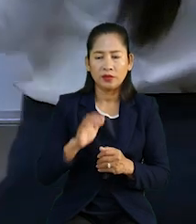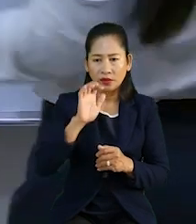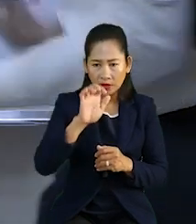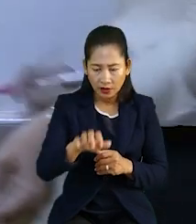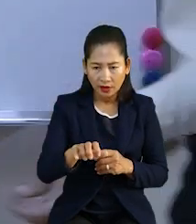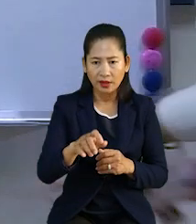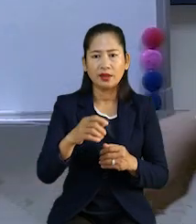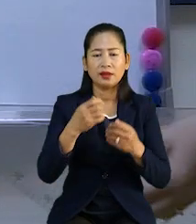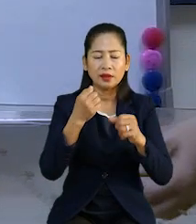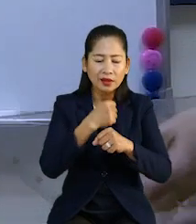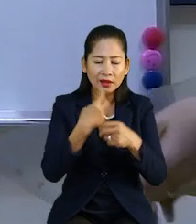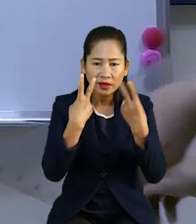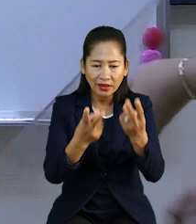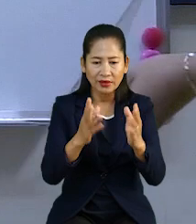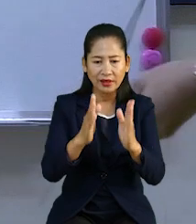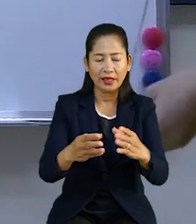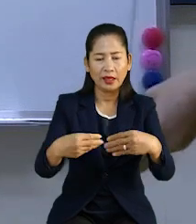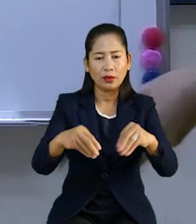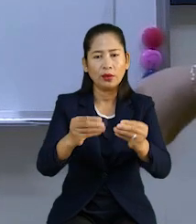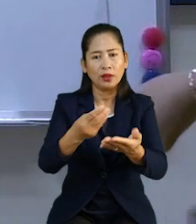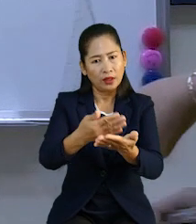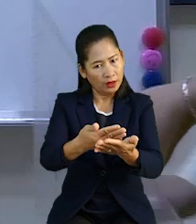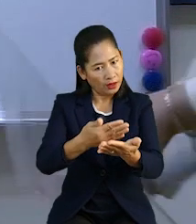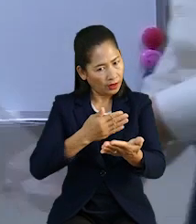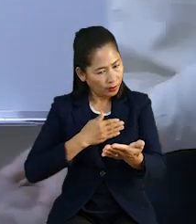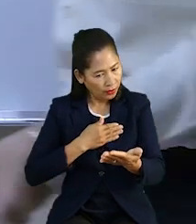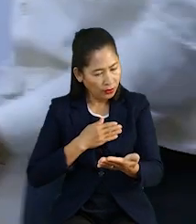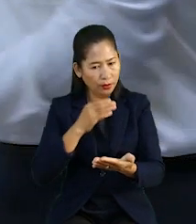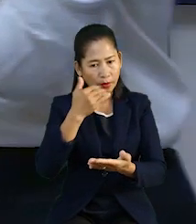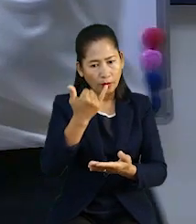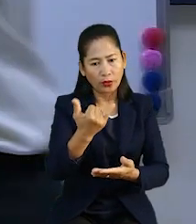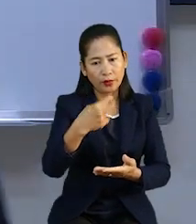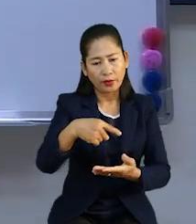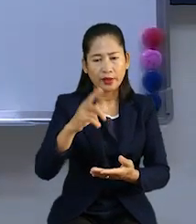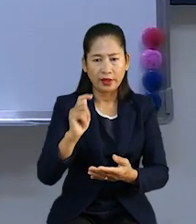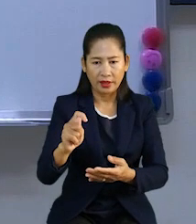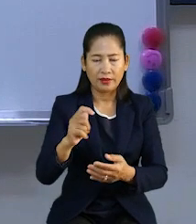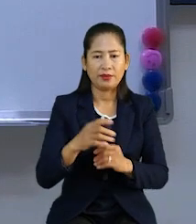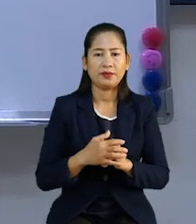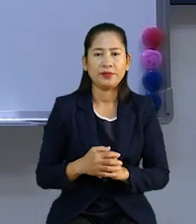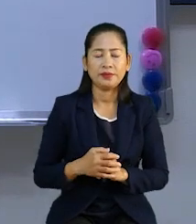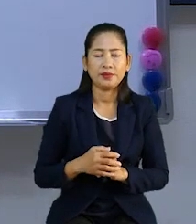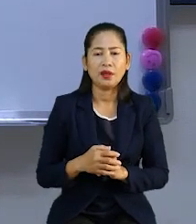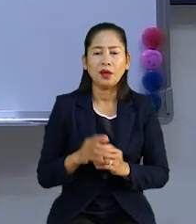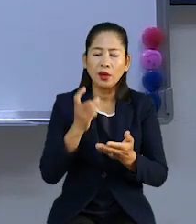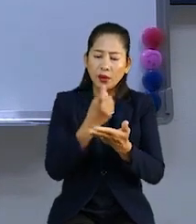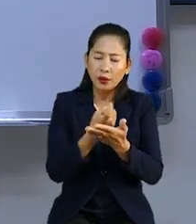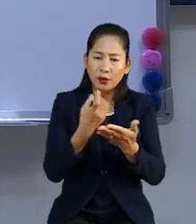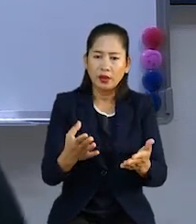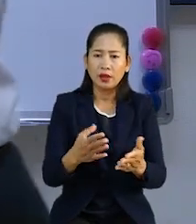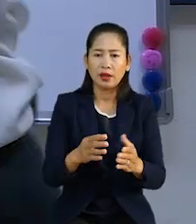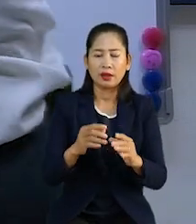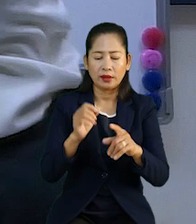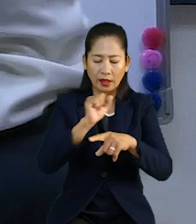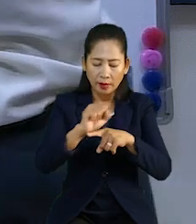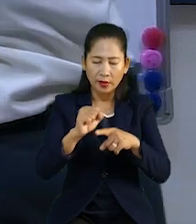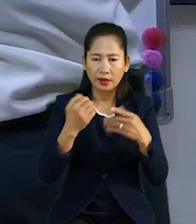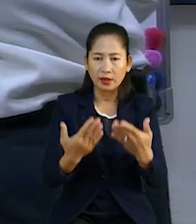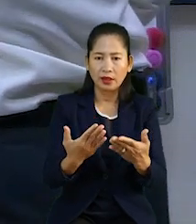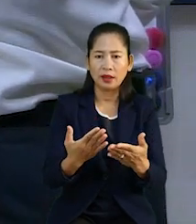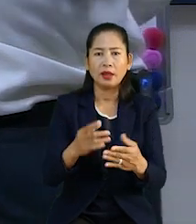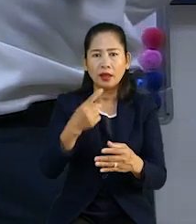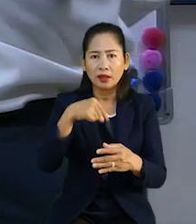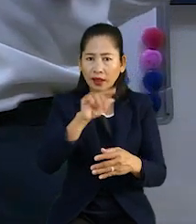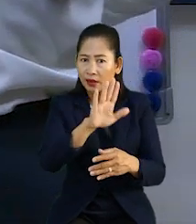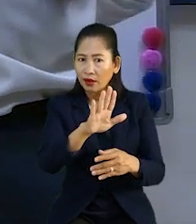chà chẳng dừng khởi hái tha nè lúa trời áp ra ao nè kêu quên chấm nón bầm mũi phoán rìa đôi chân này trong tam lùm hạt mồi ní